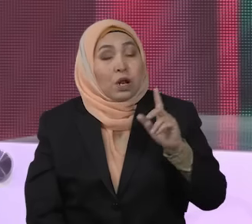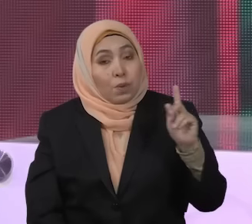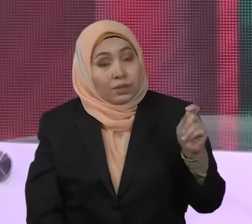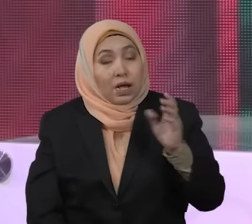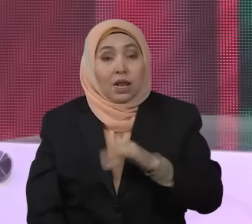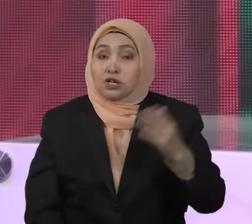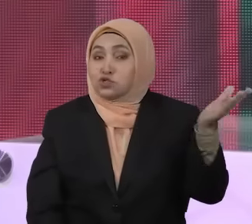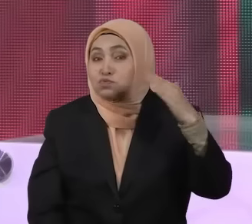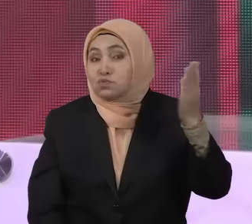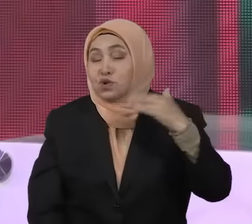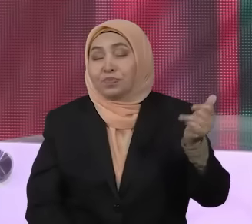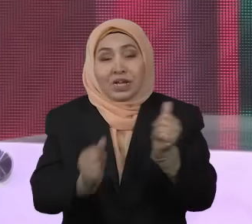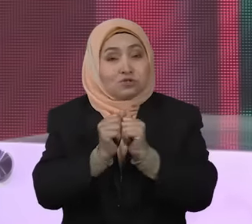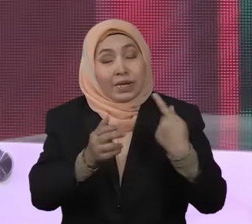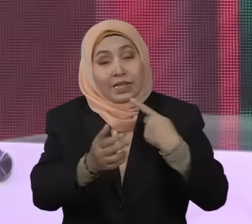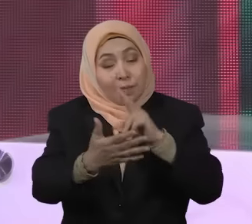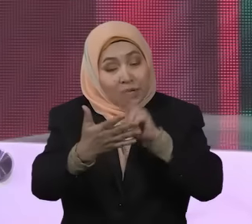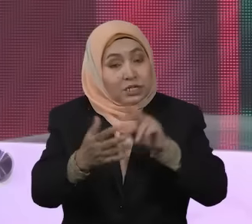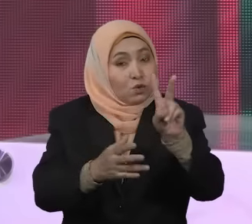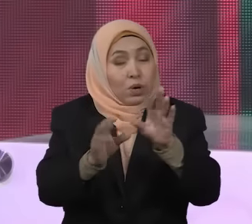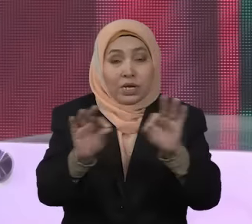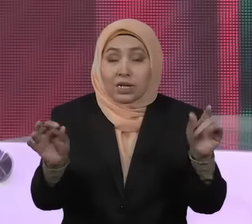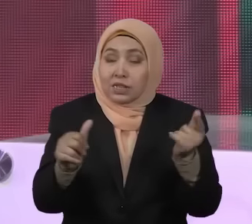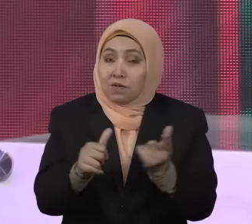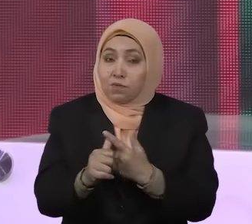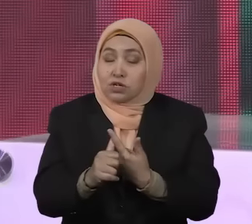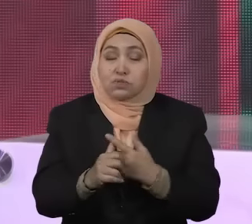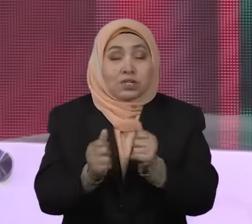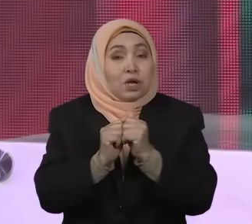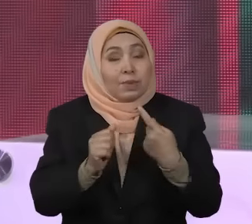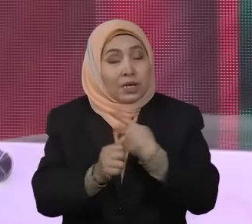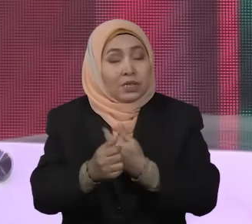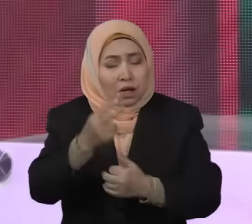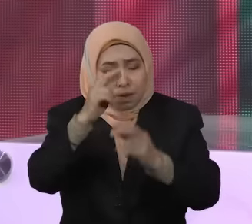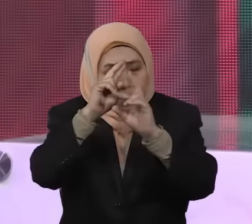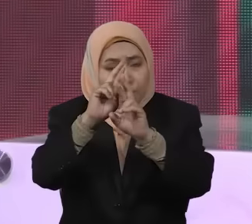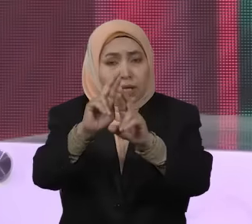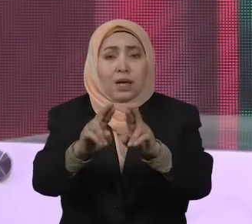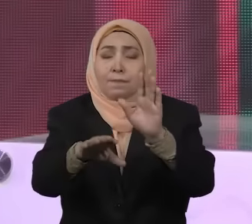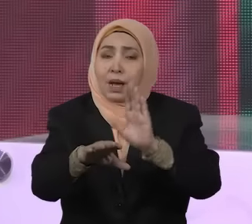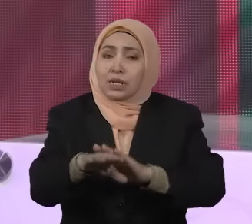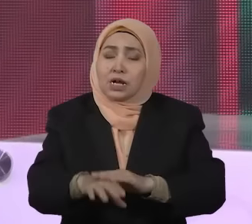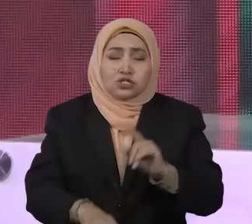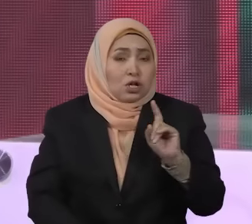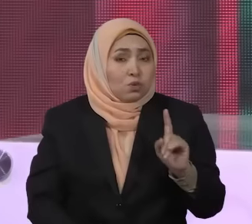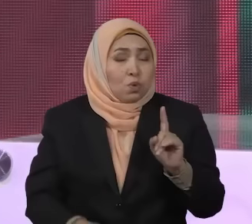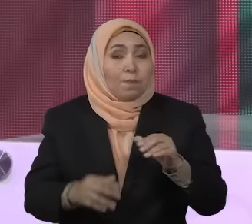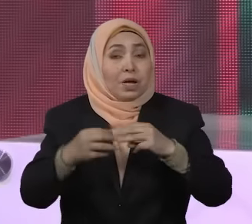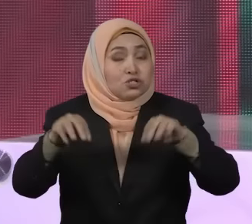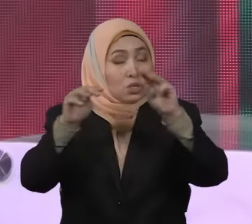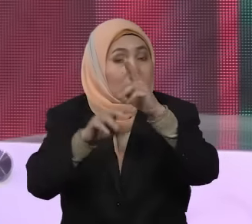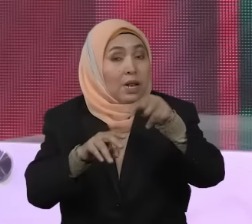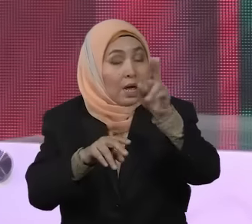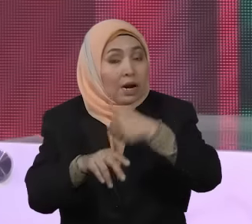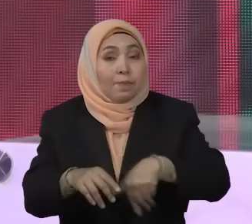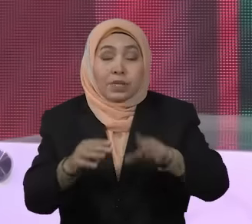Taala. Mari sama-sama kita membaca dua ayat ini terlebih dahulu untuk sama-sama kita menghargai kepada satu Masjidil